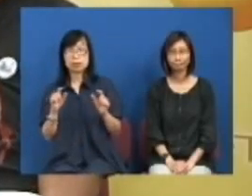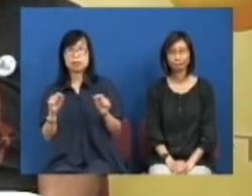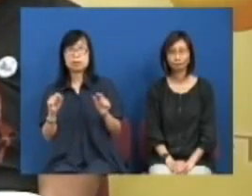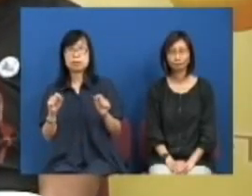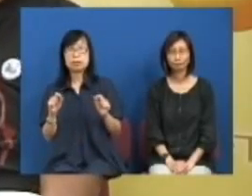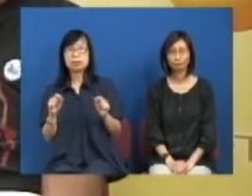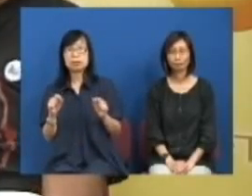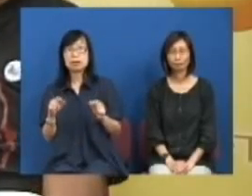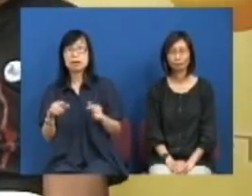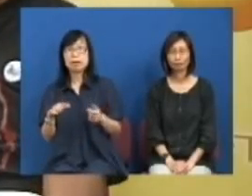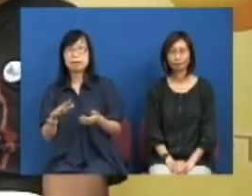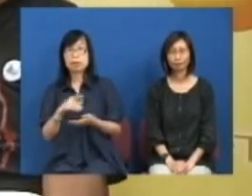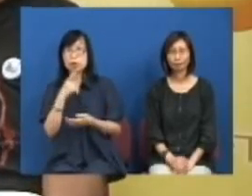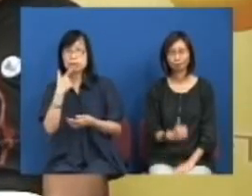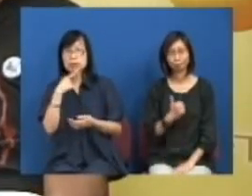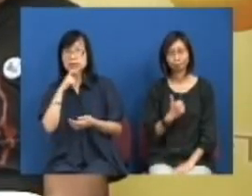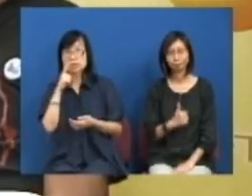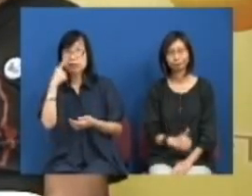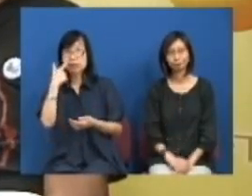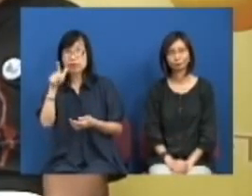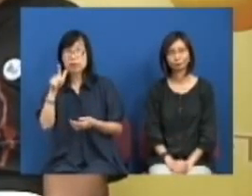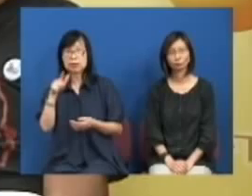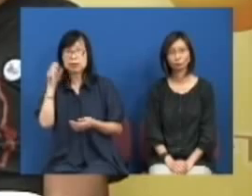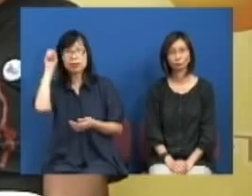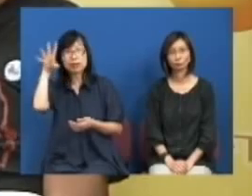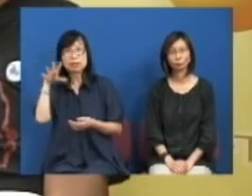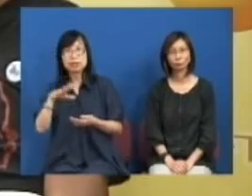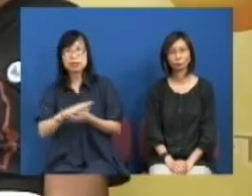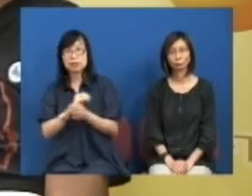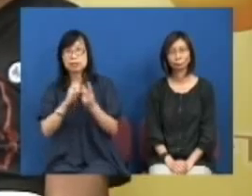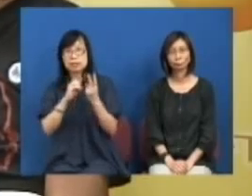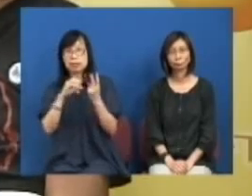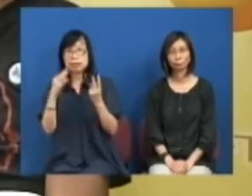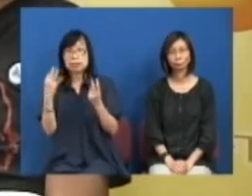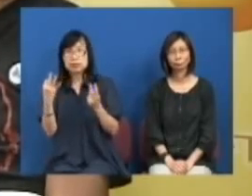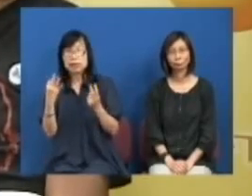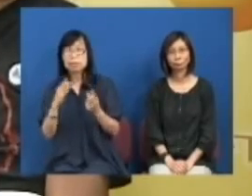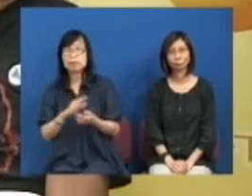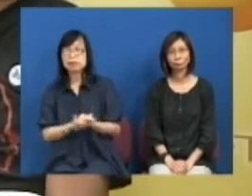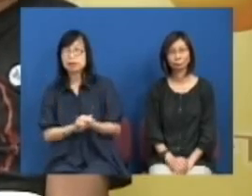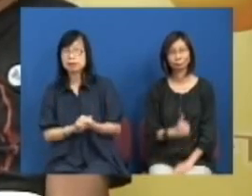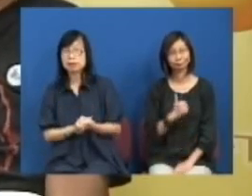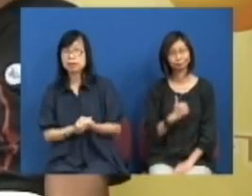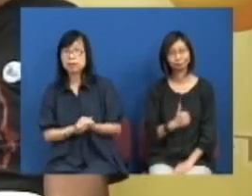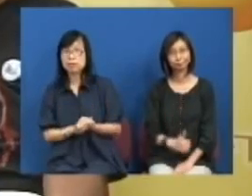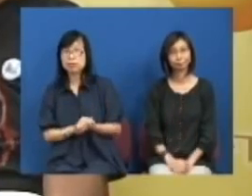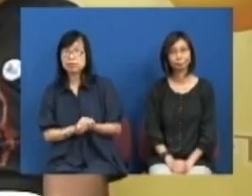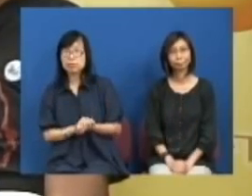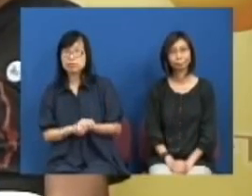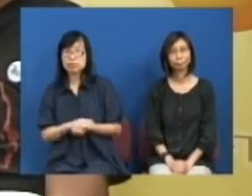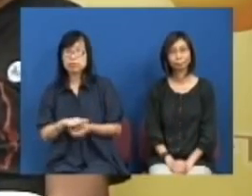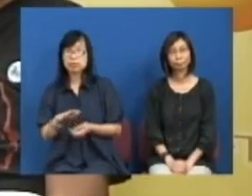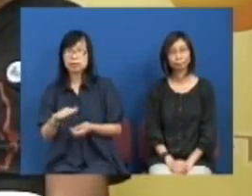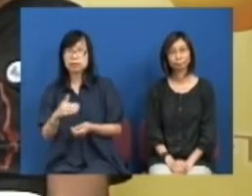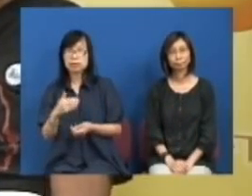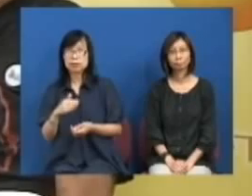有每一年都新意義嘅喎。譬如間2003年嗰個變咗反叫董建華大集會啦，係咪？即係因為